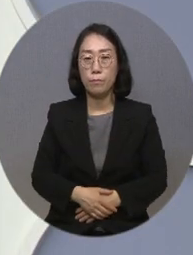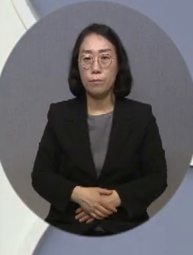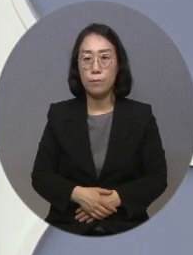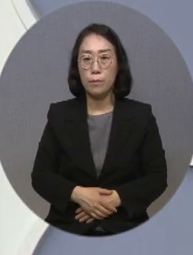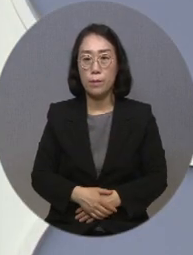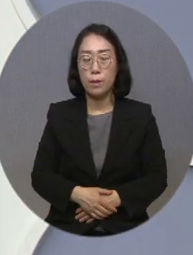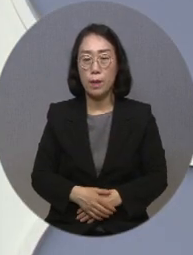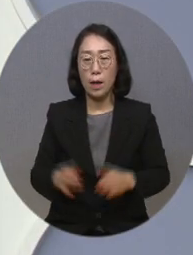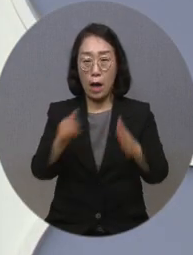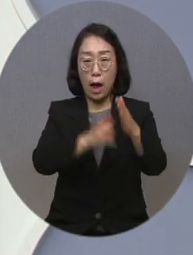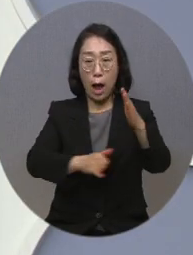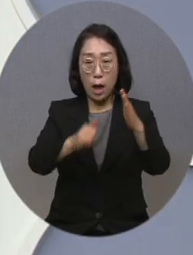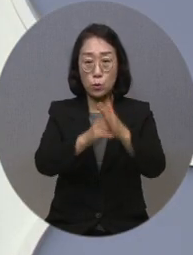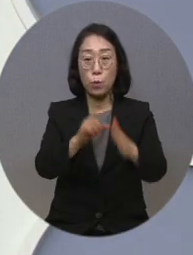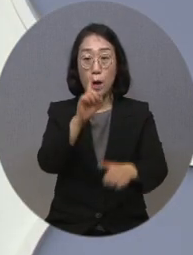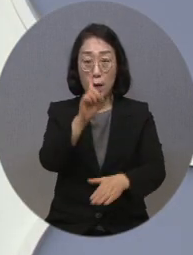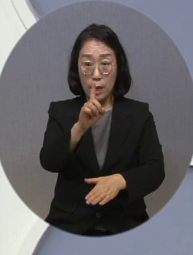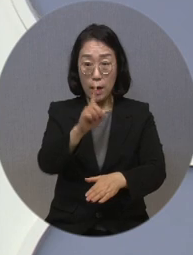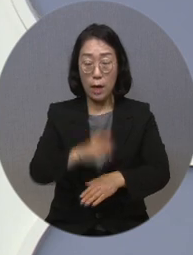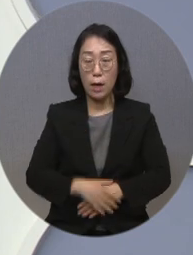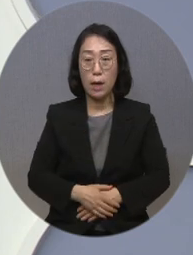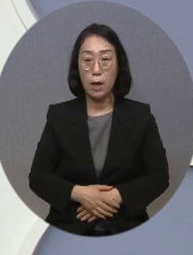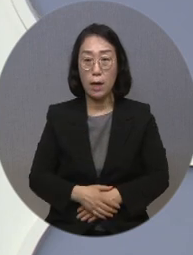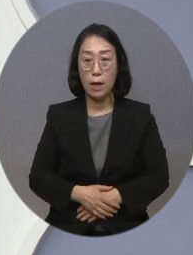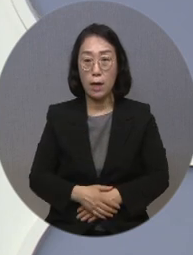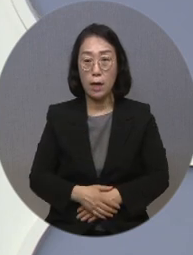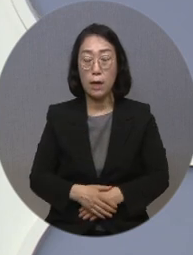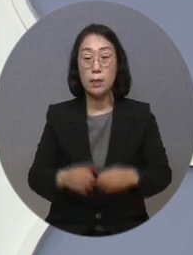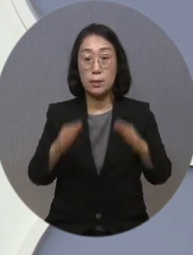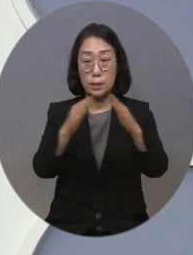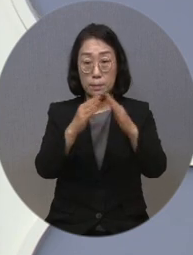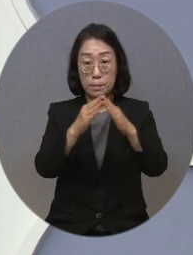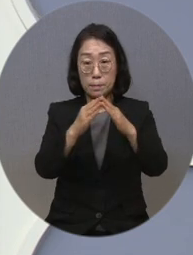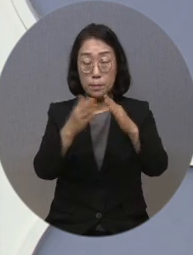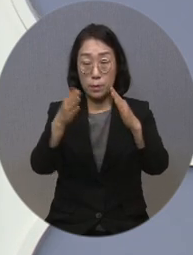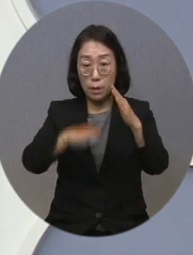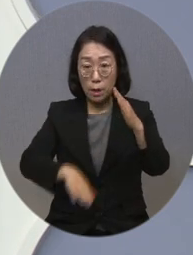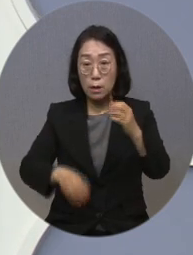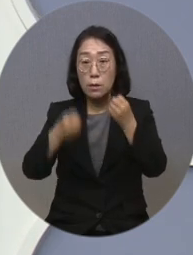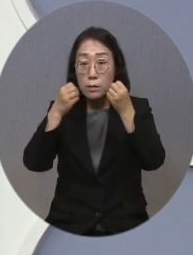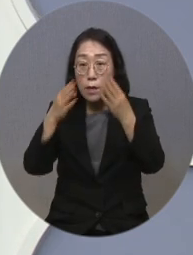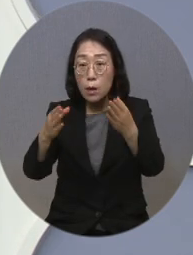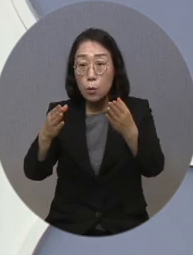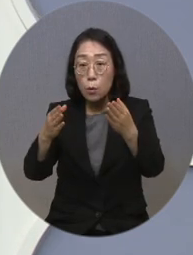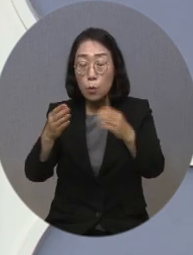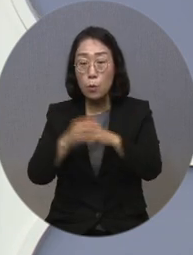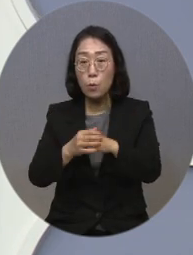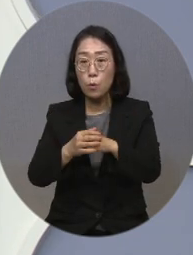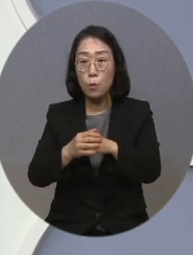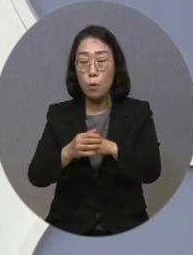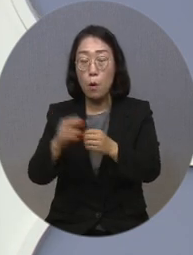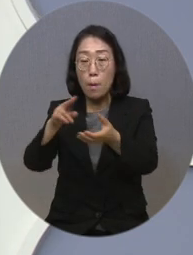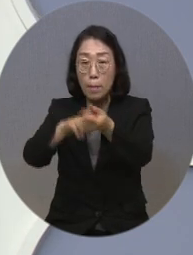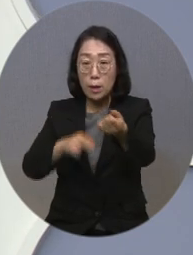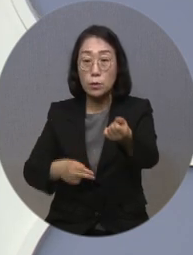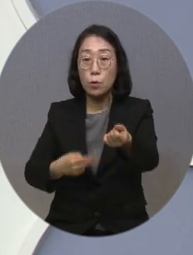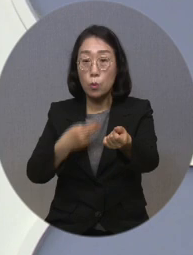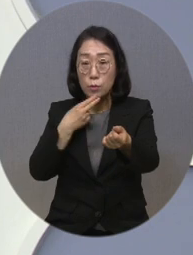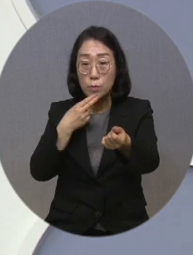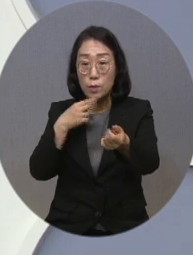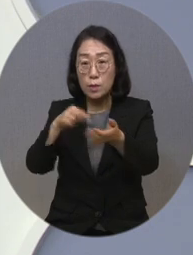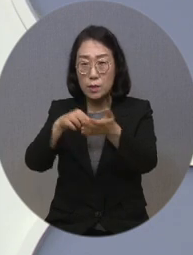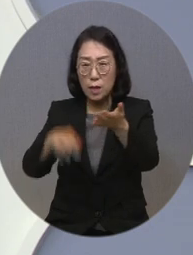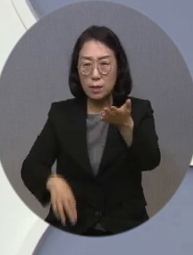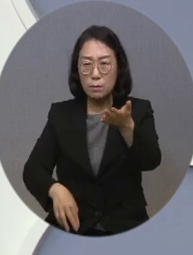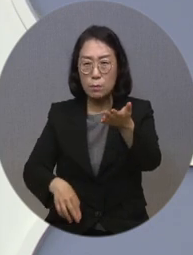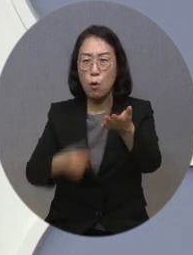1가구 1주택자라도 조정구역 내에 있으면 1년 내에 신규 주택을 갖다가 팔지 않으면은 세금을 엄청